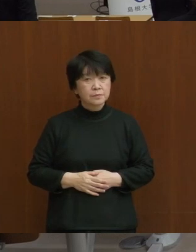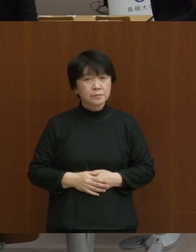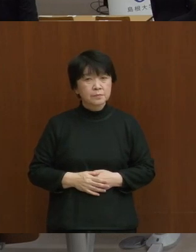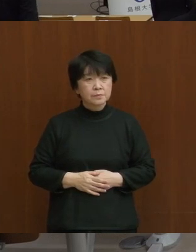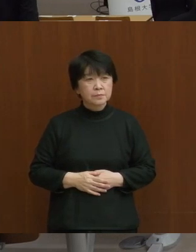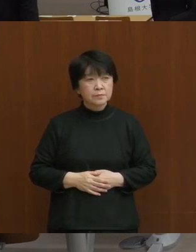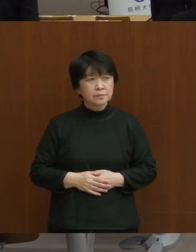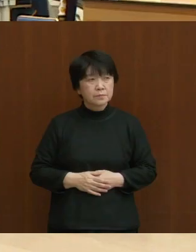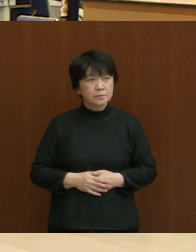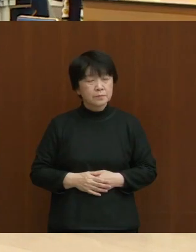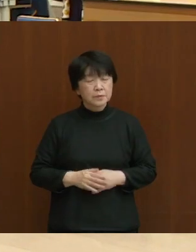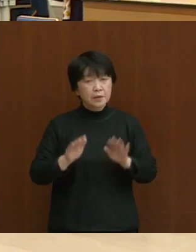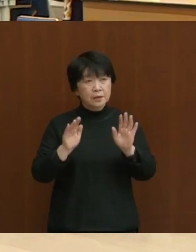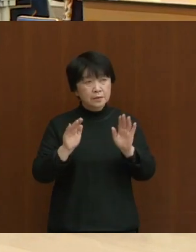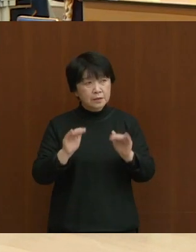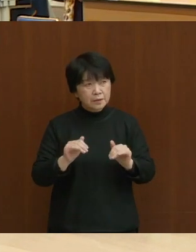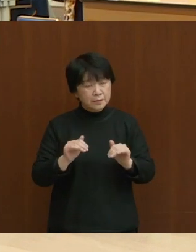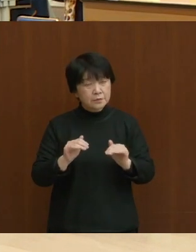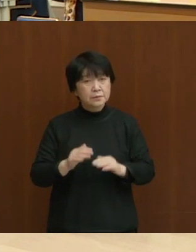礼。